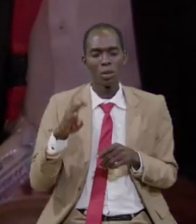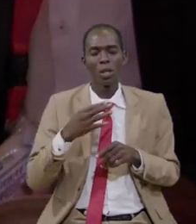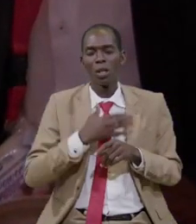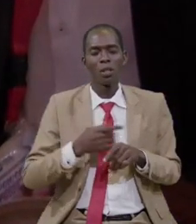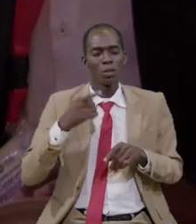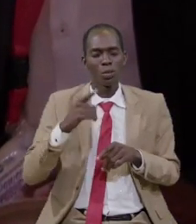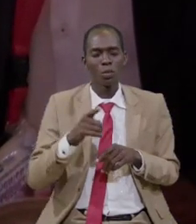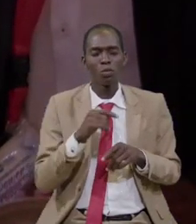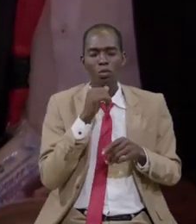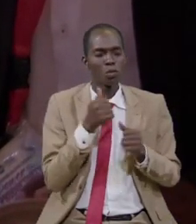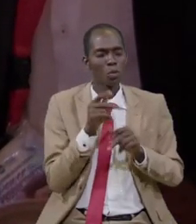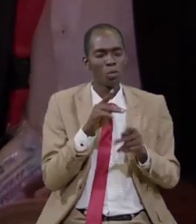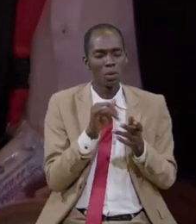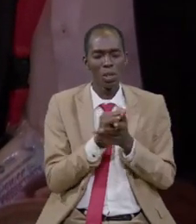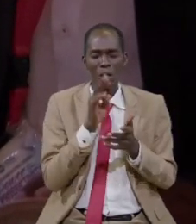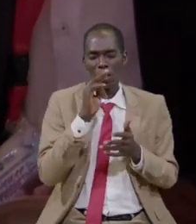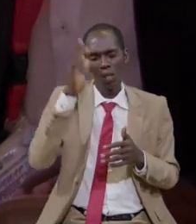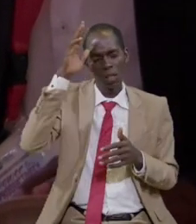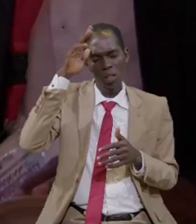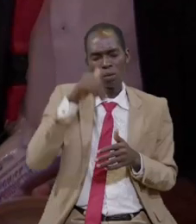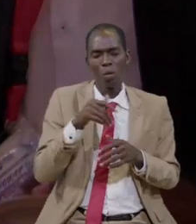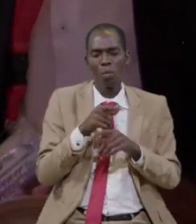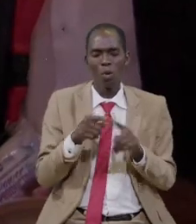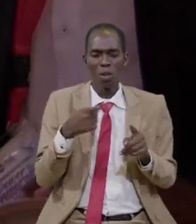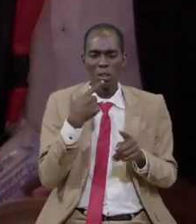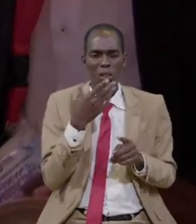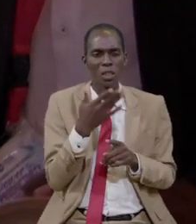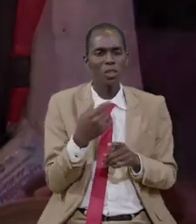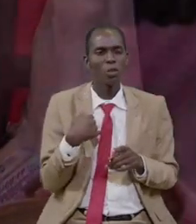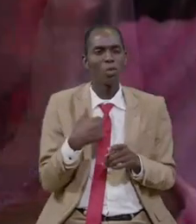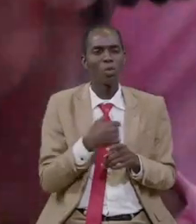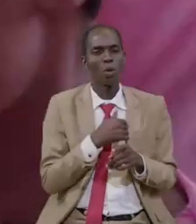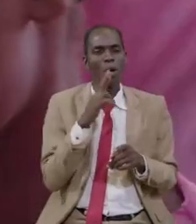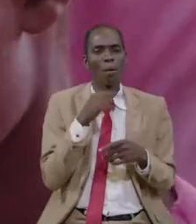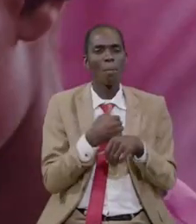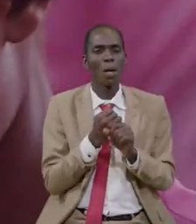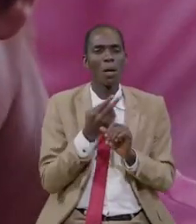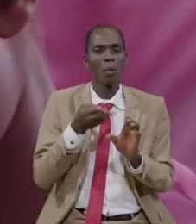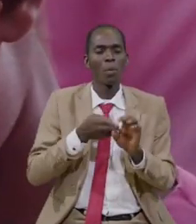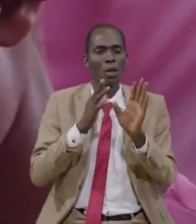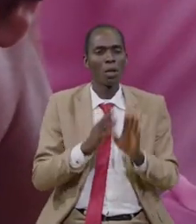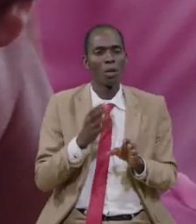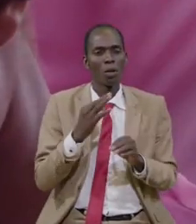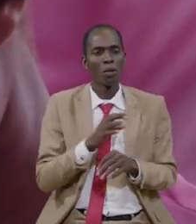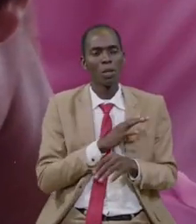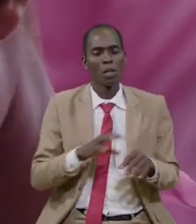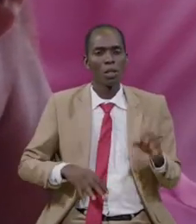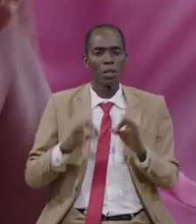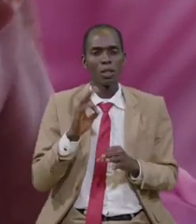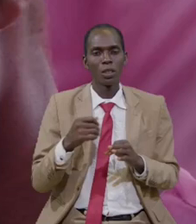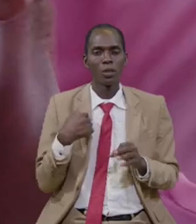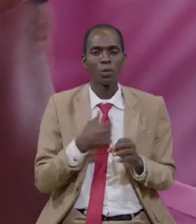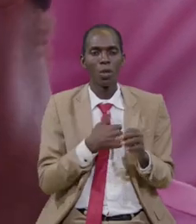dit, nous sommes devenus participants de Christ pourvu que nous retenions fermement jusqu'à la fin l'assurance que nous